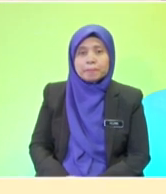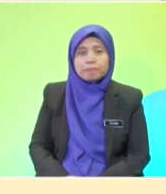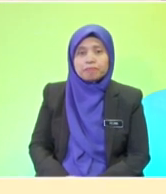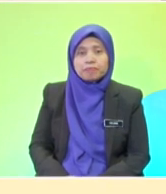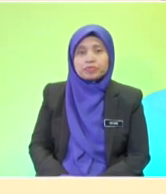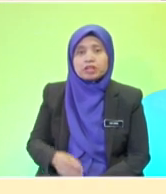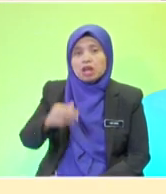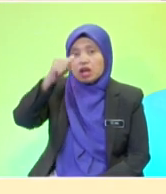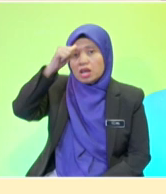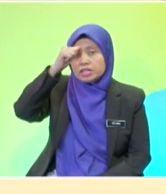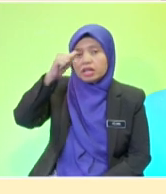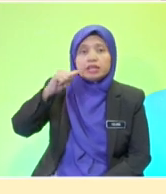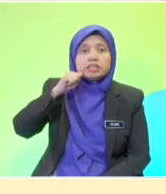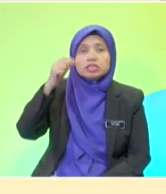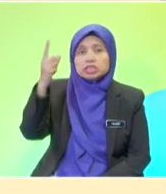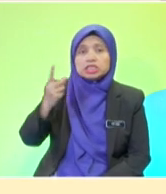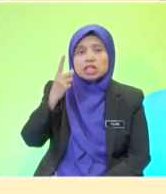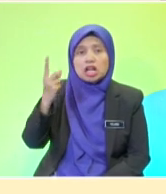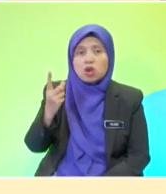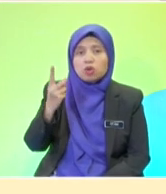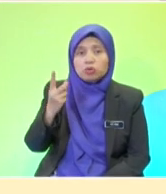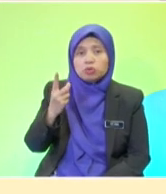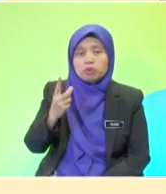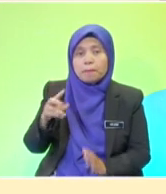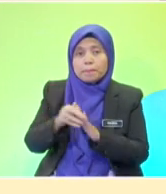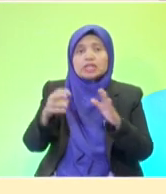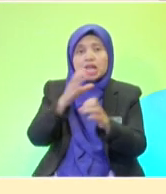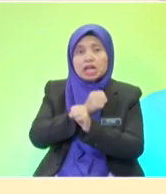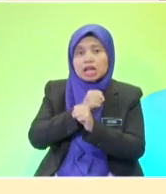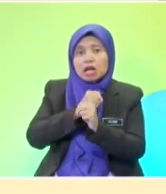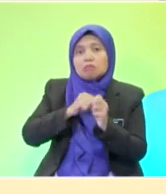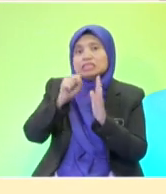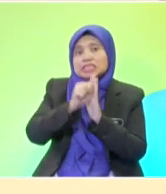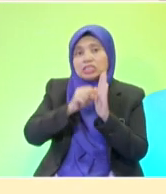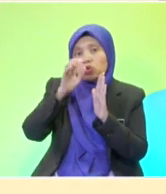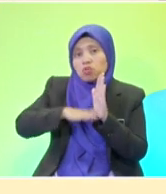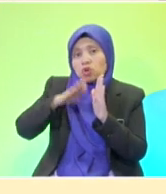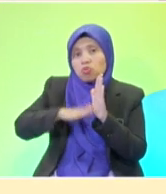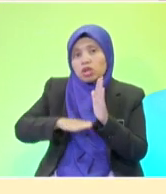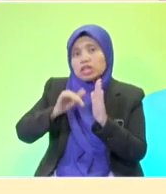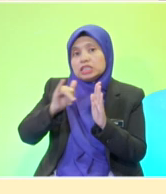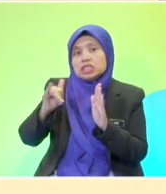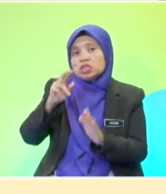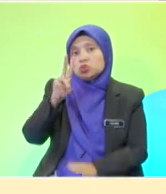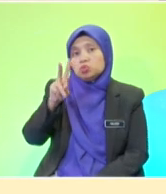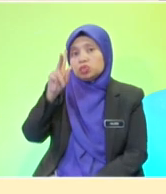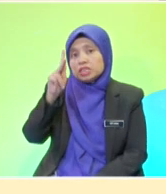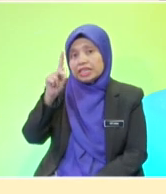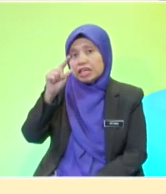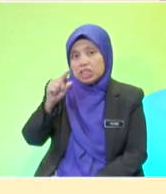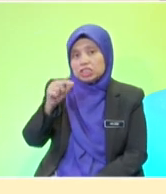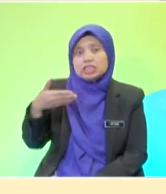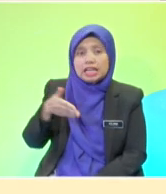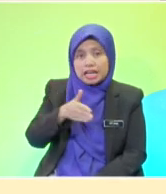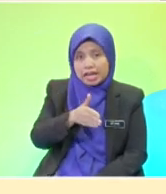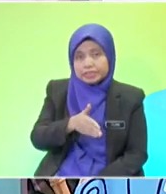Ayah selalu menangkap sekura-kuranya dua kayak Ayah